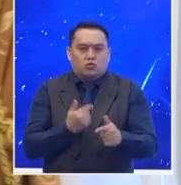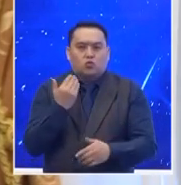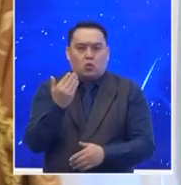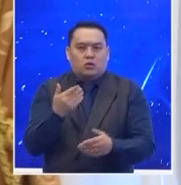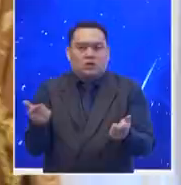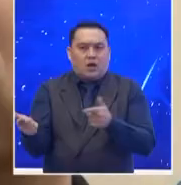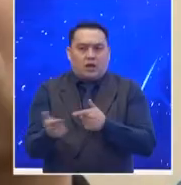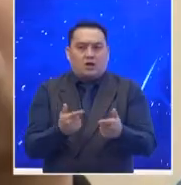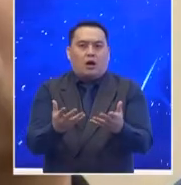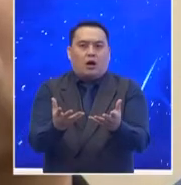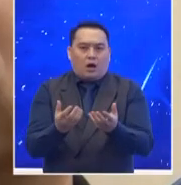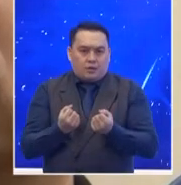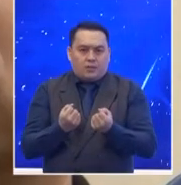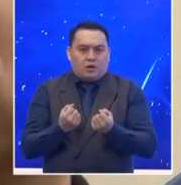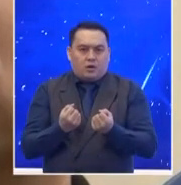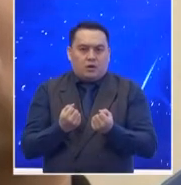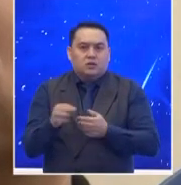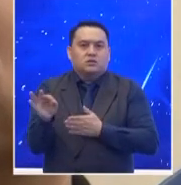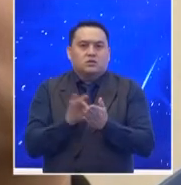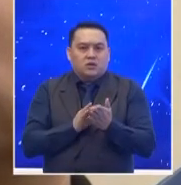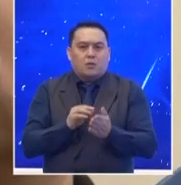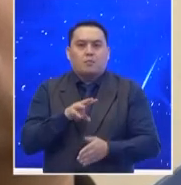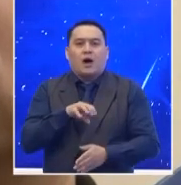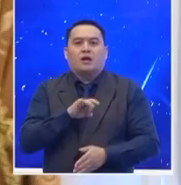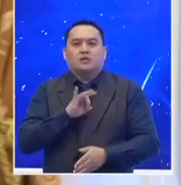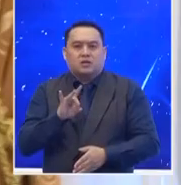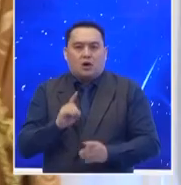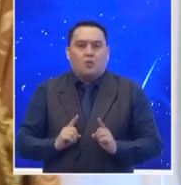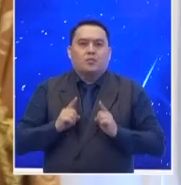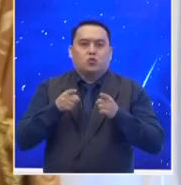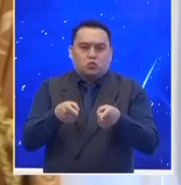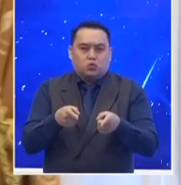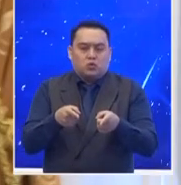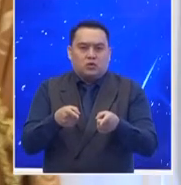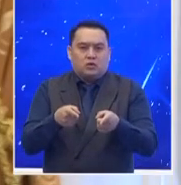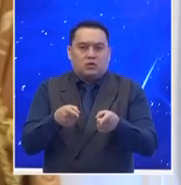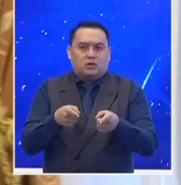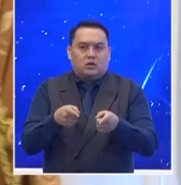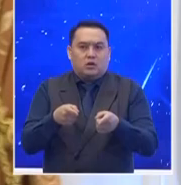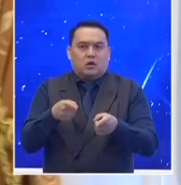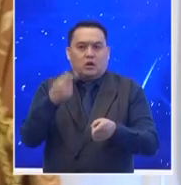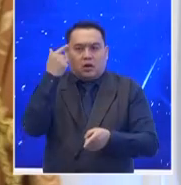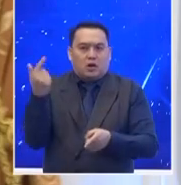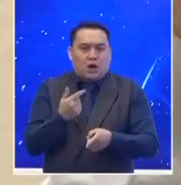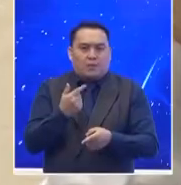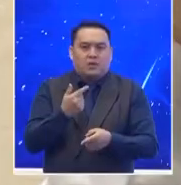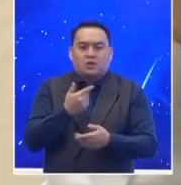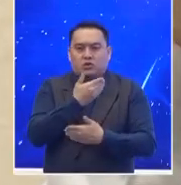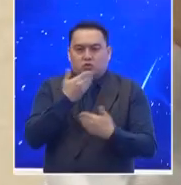дайын алып жатырмыз деп. Оның орнына бірден магистратураға. Магистратураға жаңағындай шала сауатты адамдар келуі